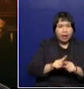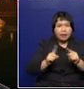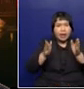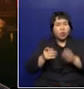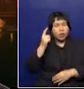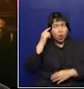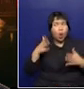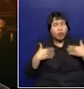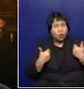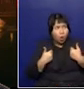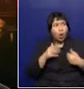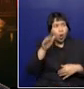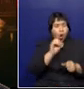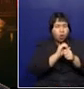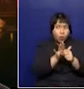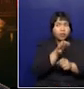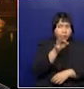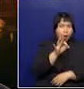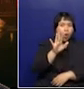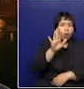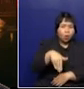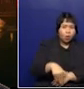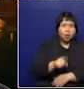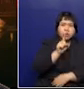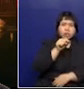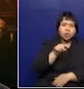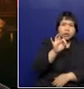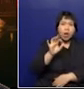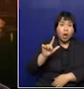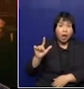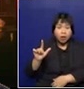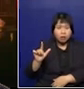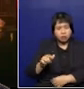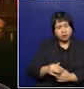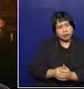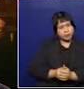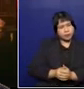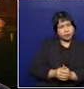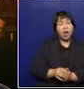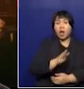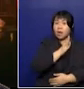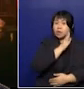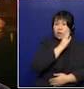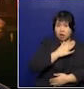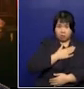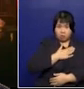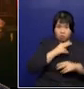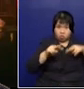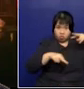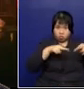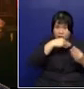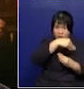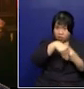นุกมั้งก็โควิด19ไงฮะก็เลยกู้ 1.9 ล้านล้านผมบอกเลยนะฮะถ้าผมคุมเศรษฐกิจและคุ